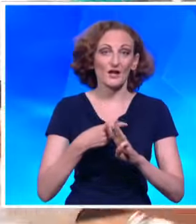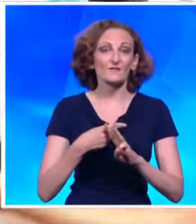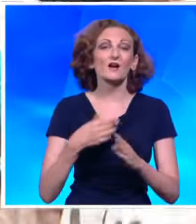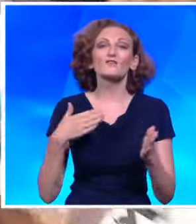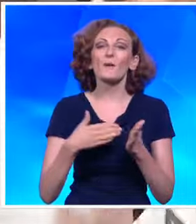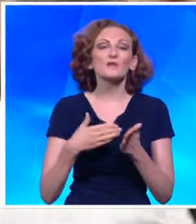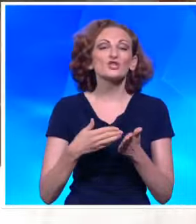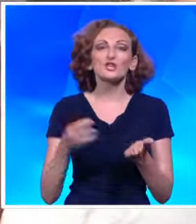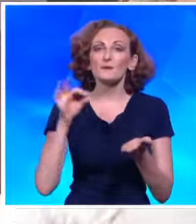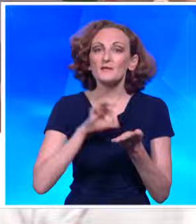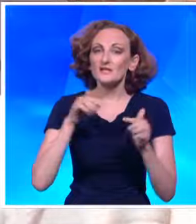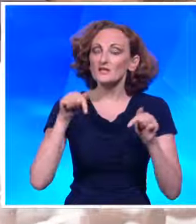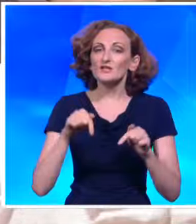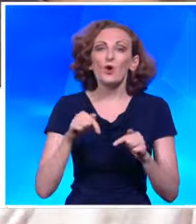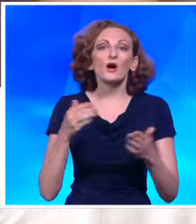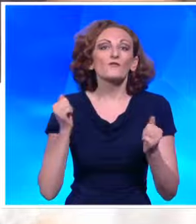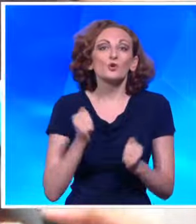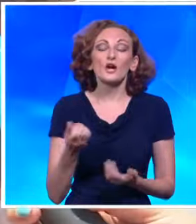Какво очаквате да се случи?